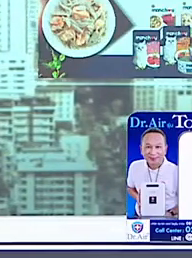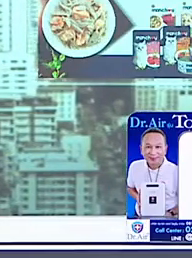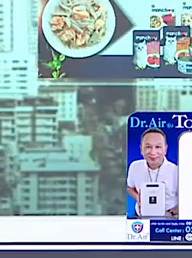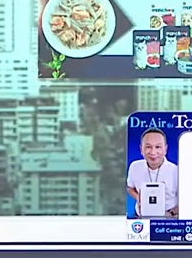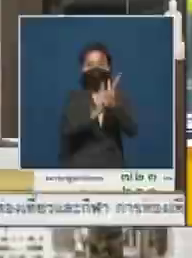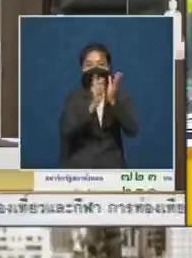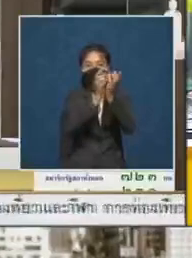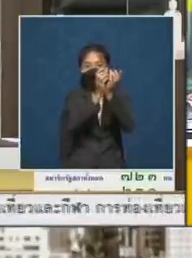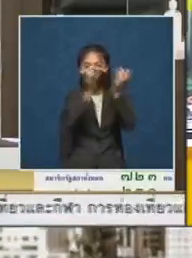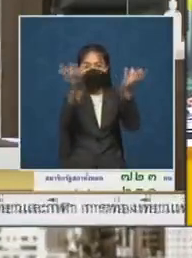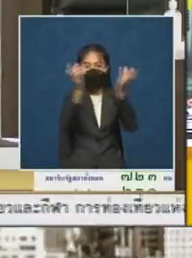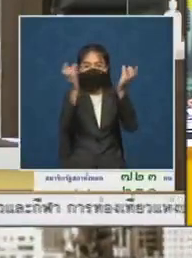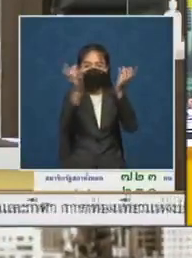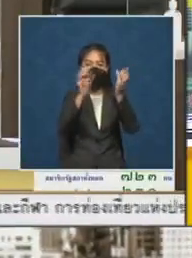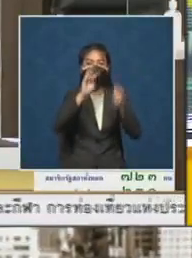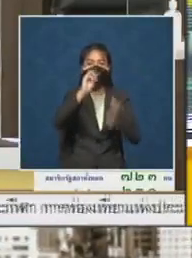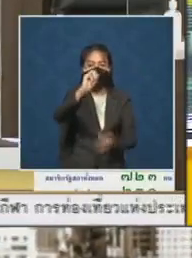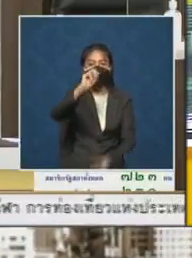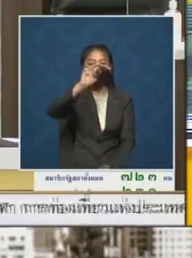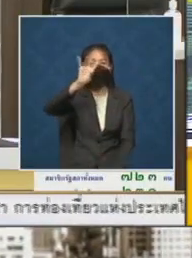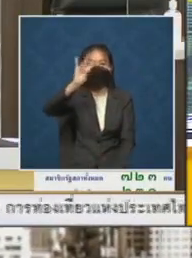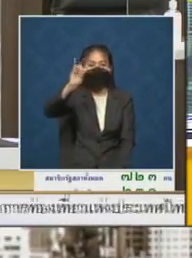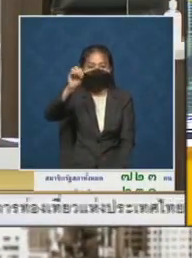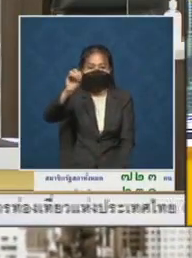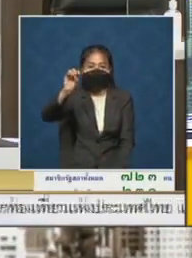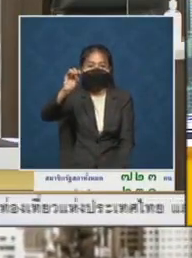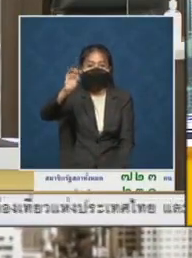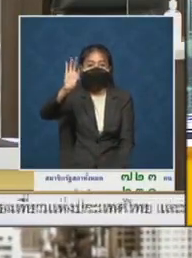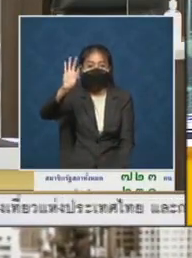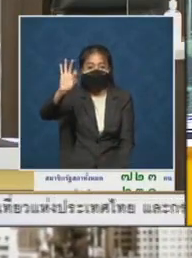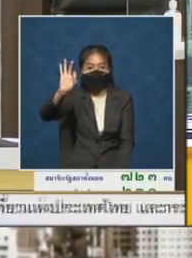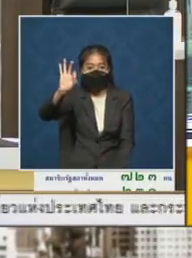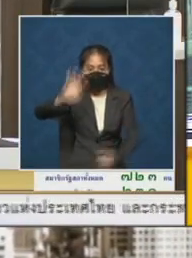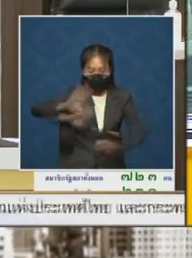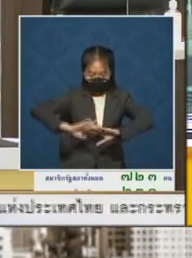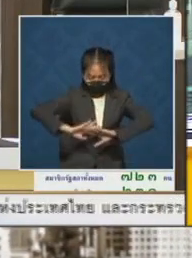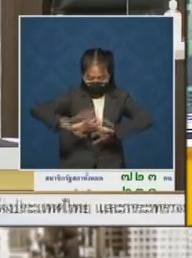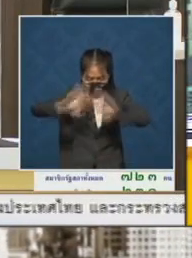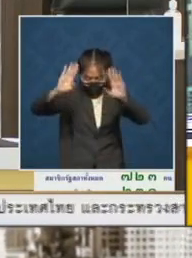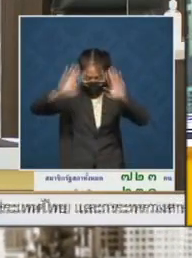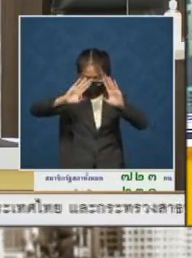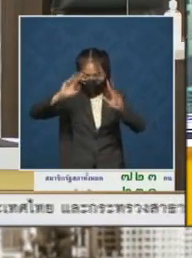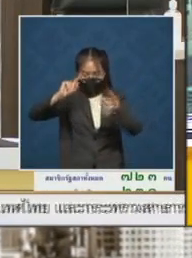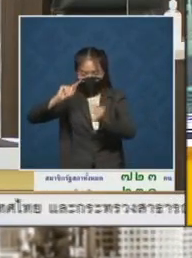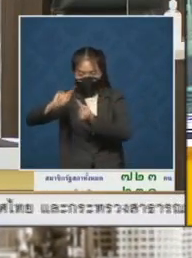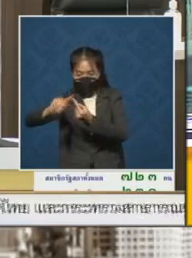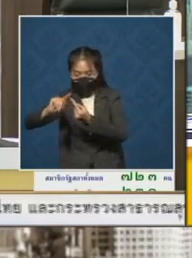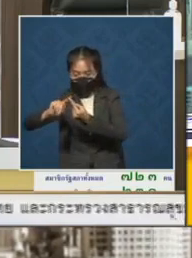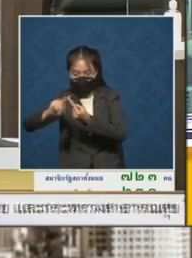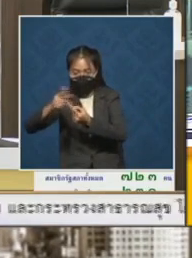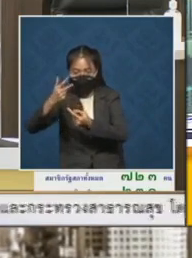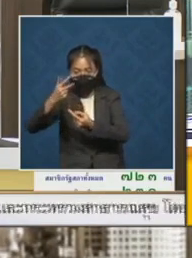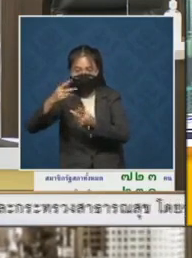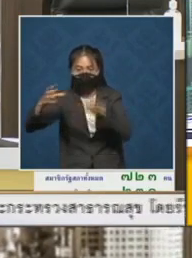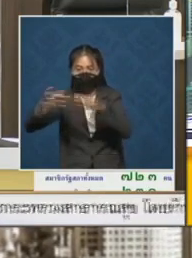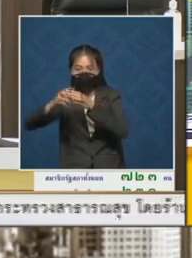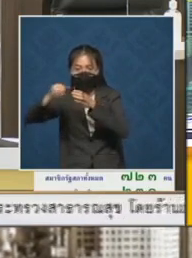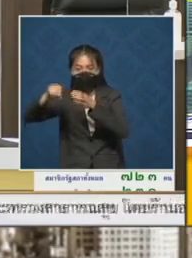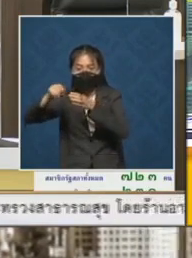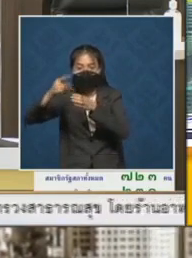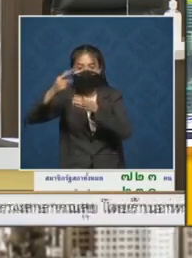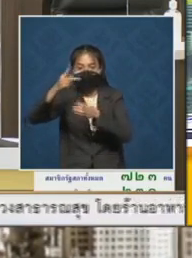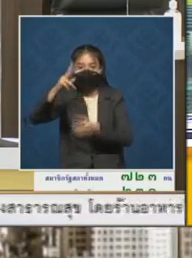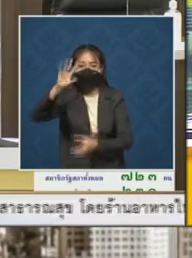ารัฐ ค ุณวีรกรนี่บอกเลยว่าคือการล้มการแก้รัฐประหารเนี่ยที่บอกว่ายกเลิก